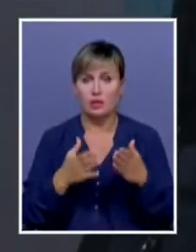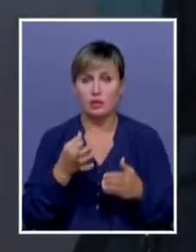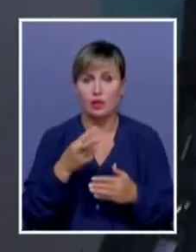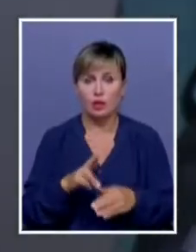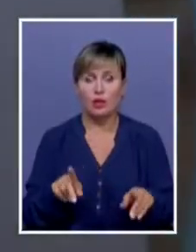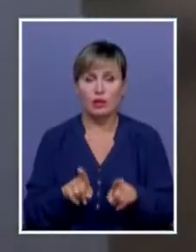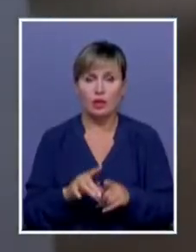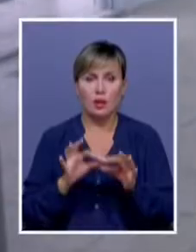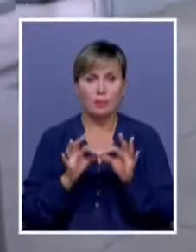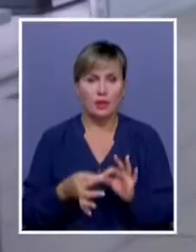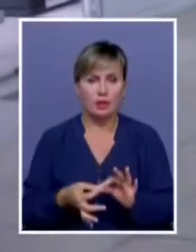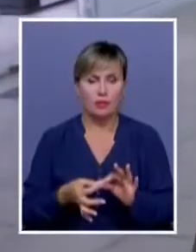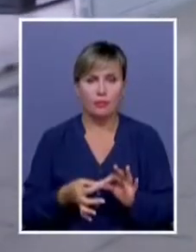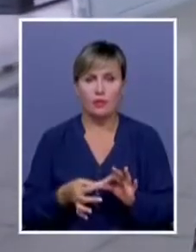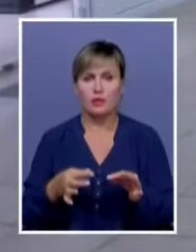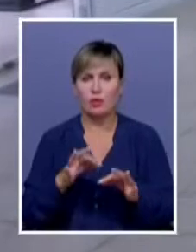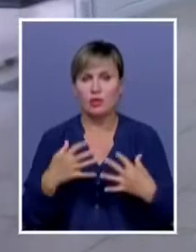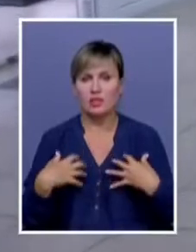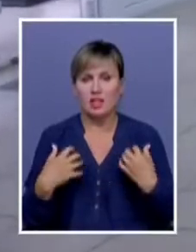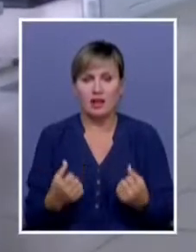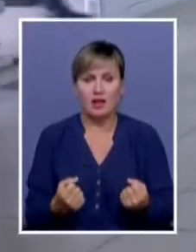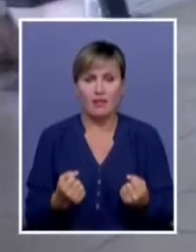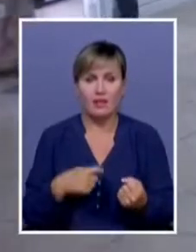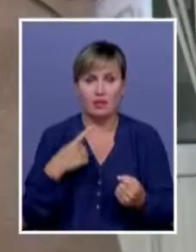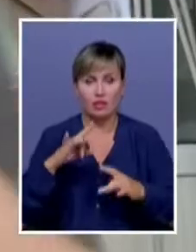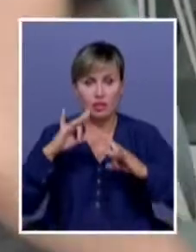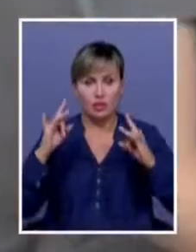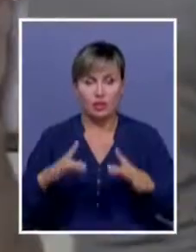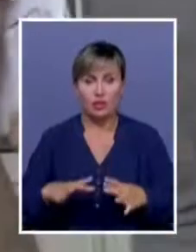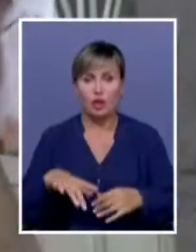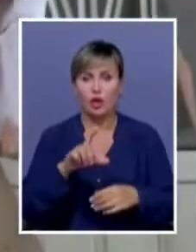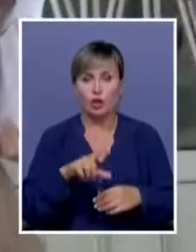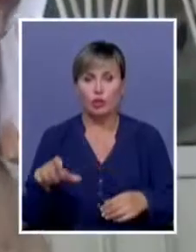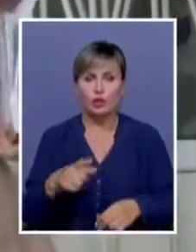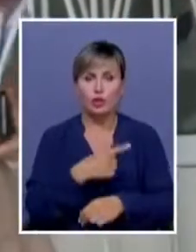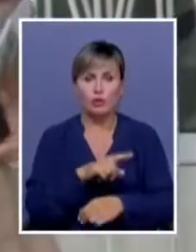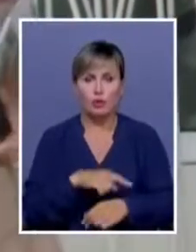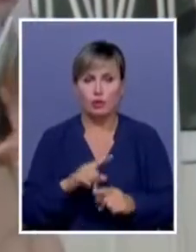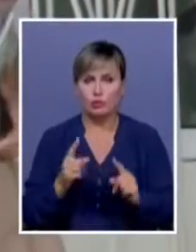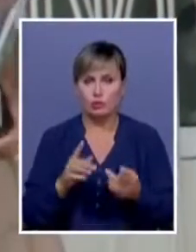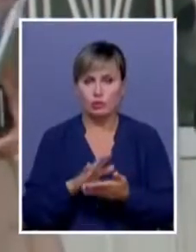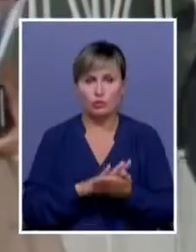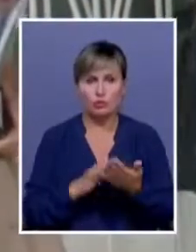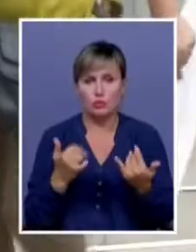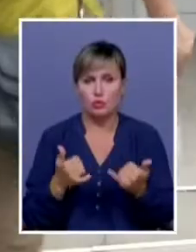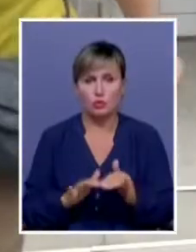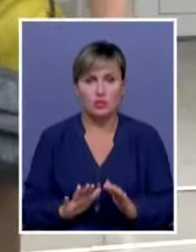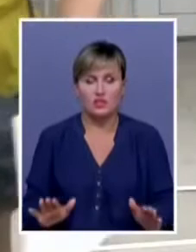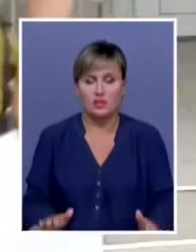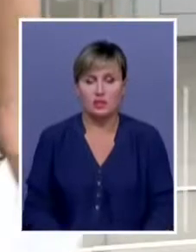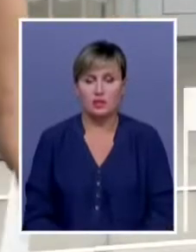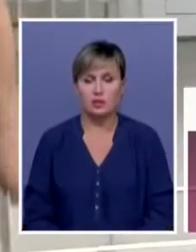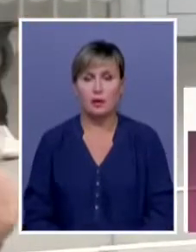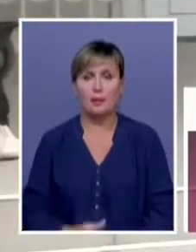таким подробностям об их состоянии здоровья были, мягко говоря, шокированы, то сотрудники клиники почему-то ничуть не удивились. Был